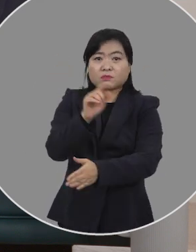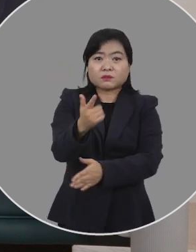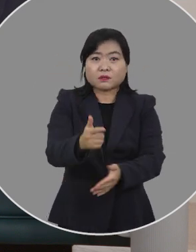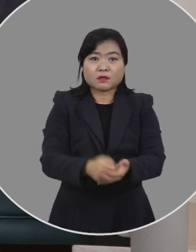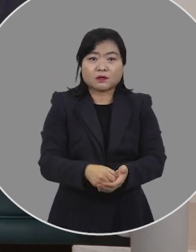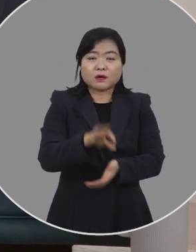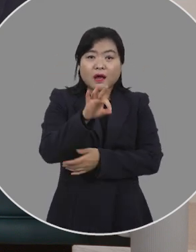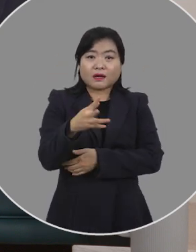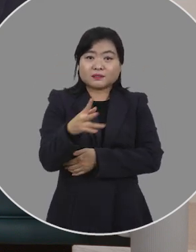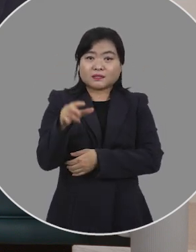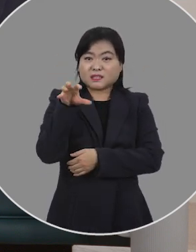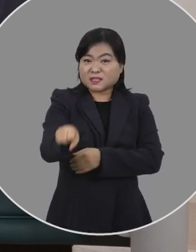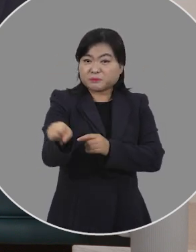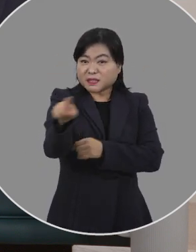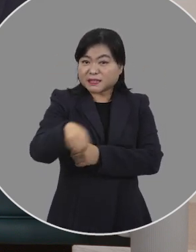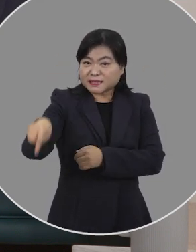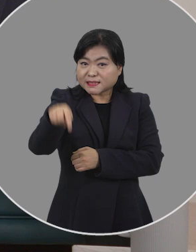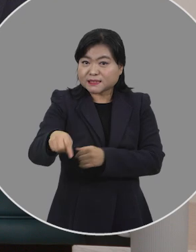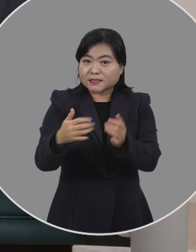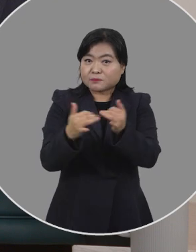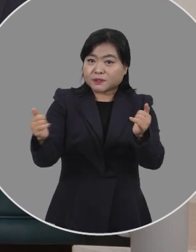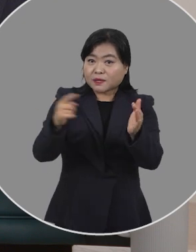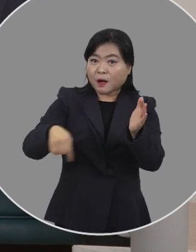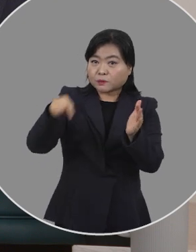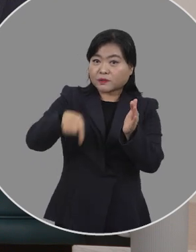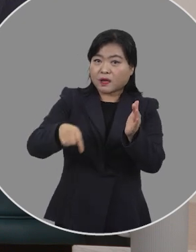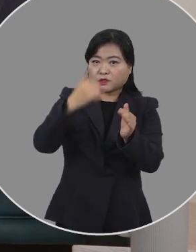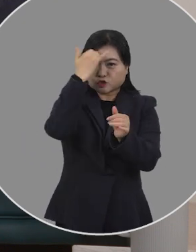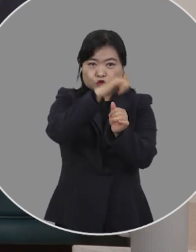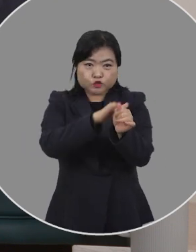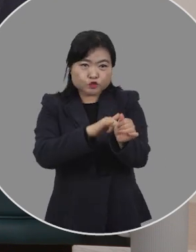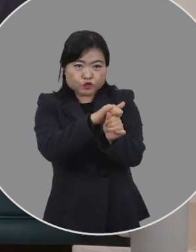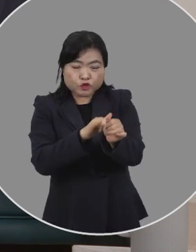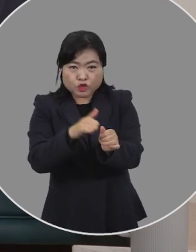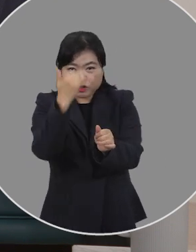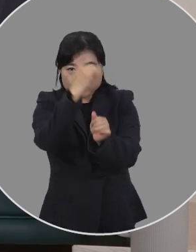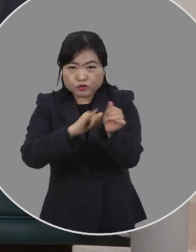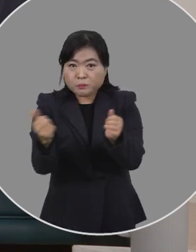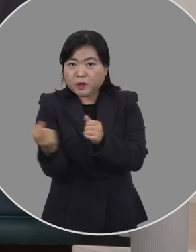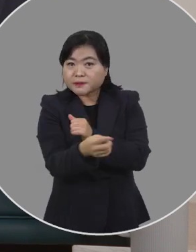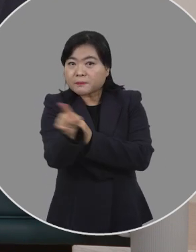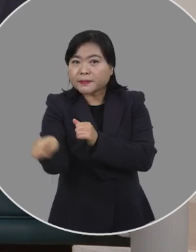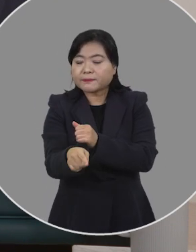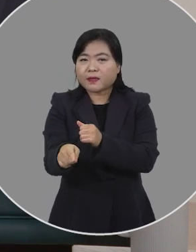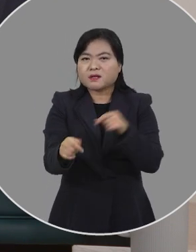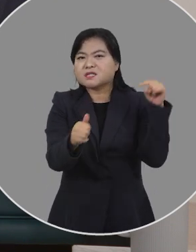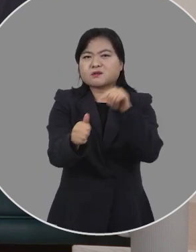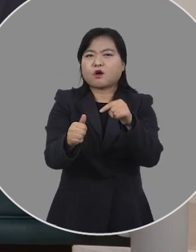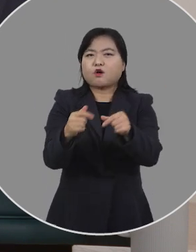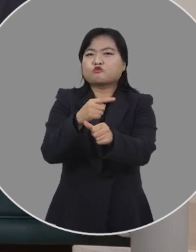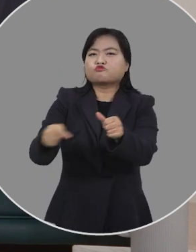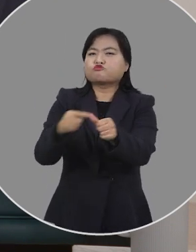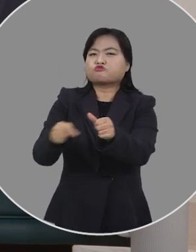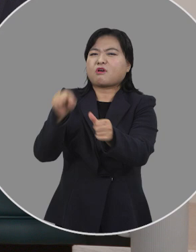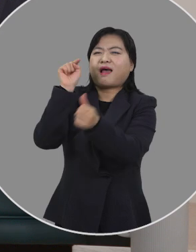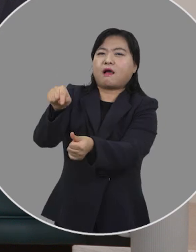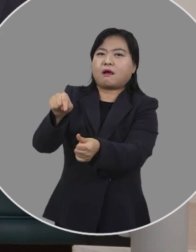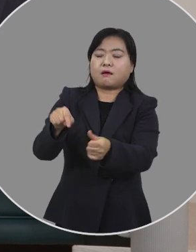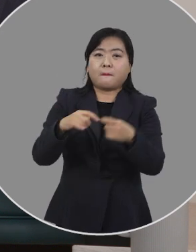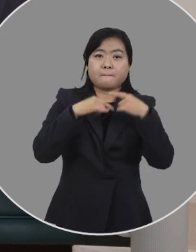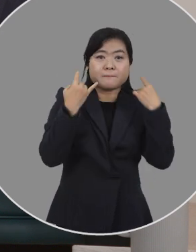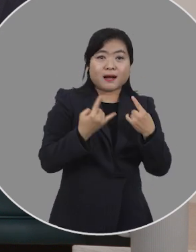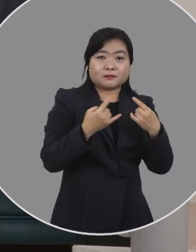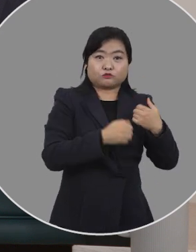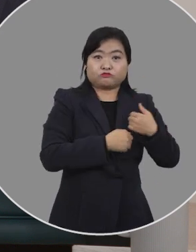알제리의 그 식민지 그 사람들 가운데 충성스러운 사람들한테 학살을 시켜요. 네. 그러니까 프랑스